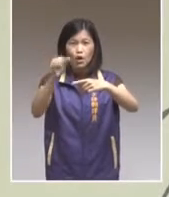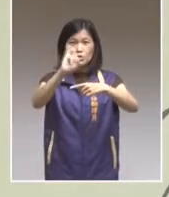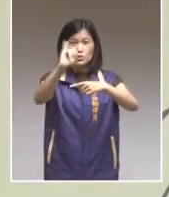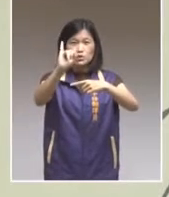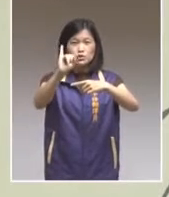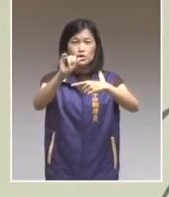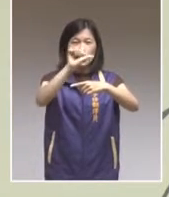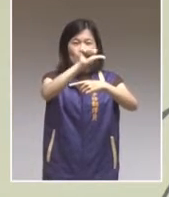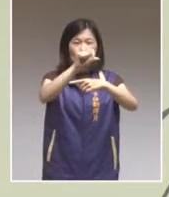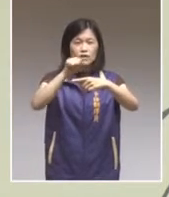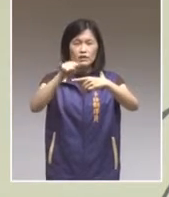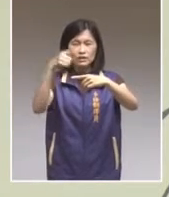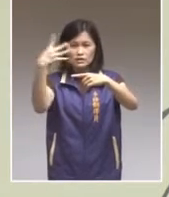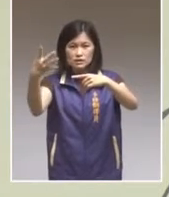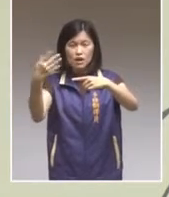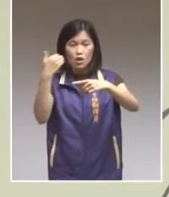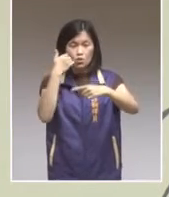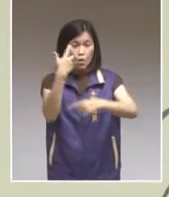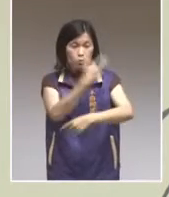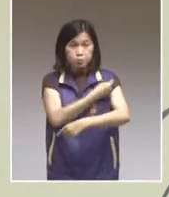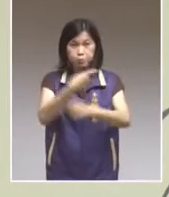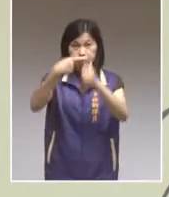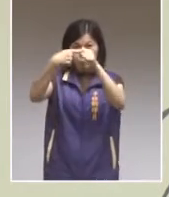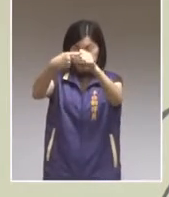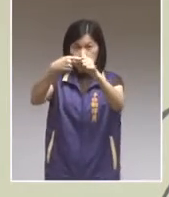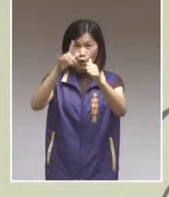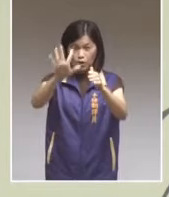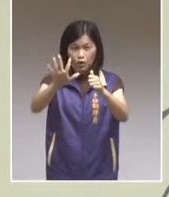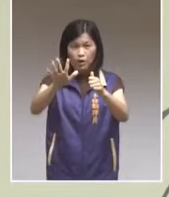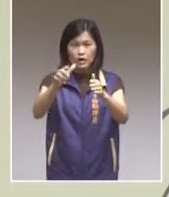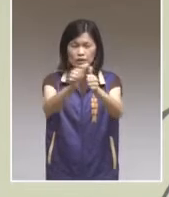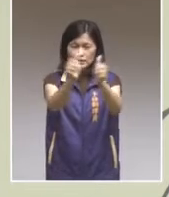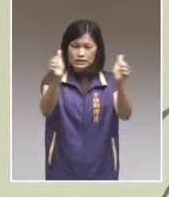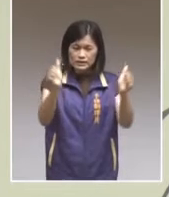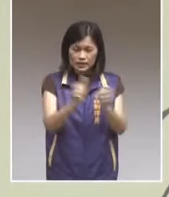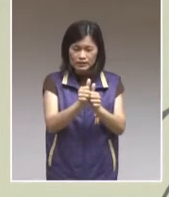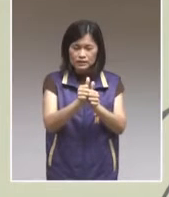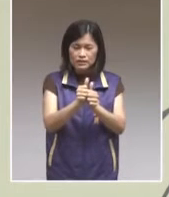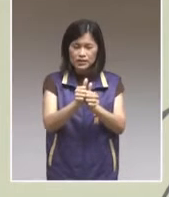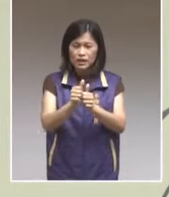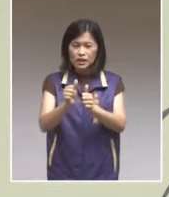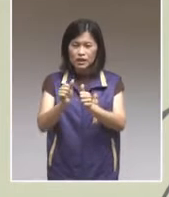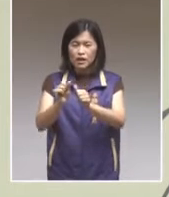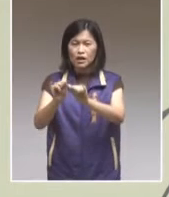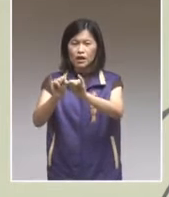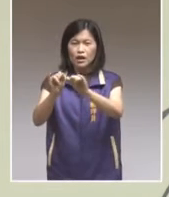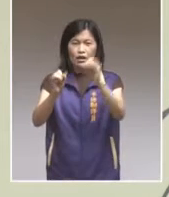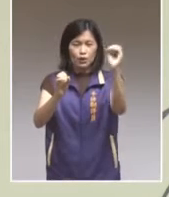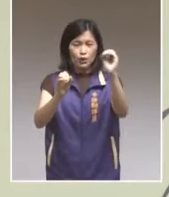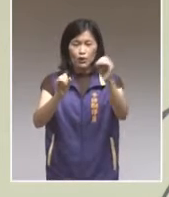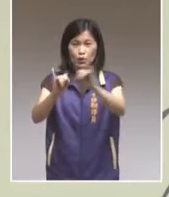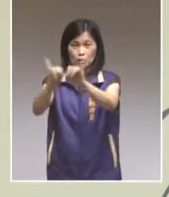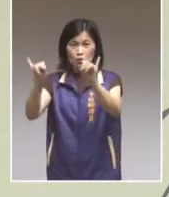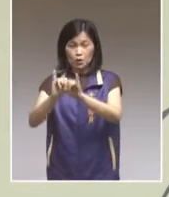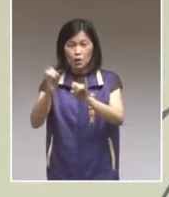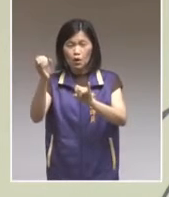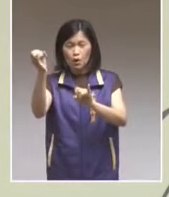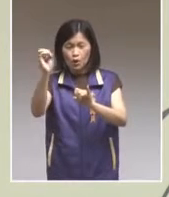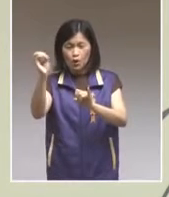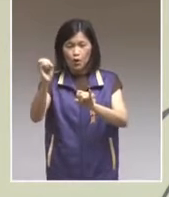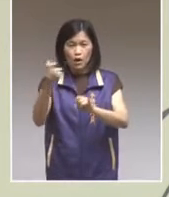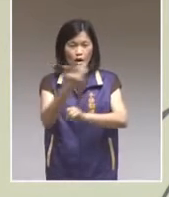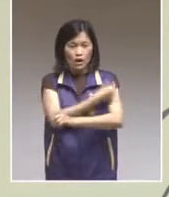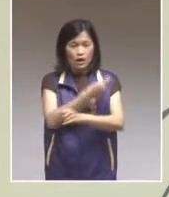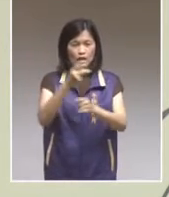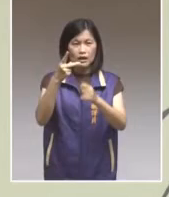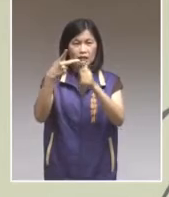5.4。 那如果打了一剂疫苗，其实男生是0，女生也是0；打两剂疫苗，男生